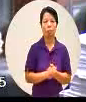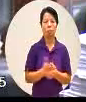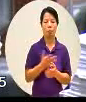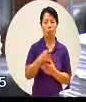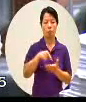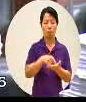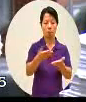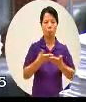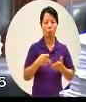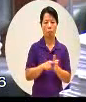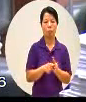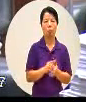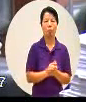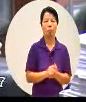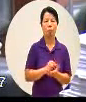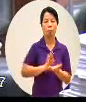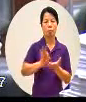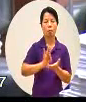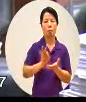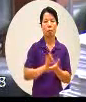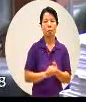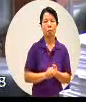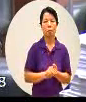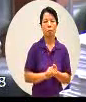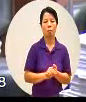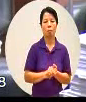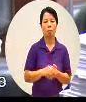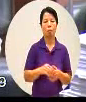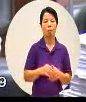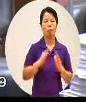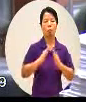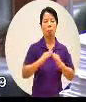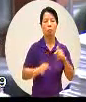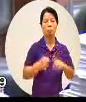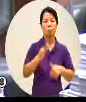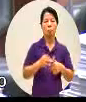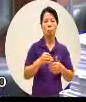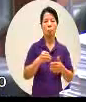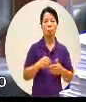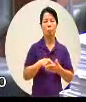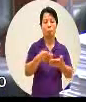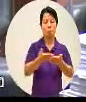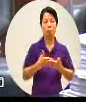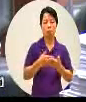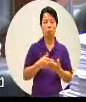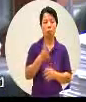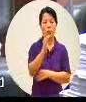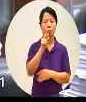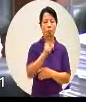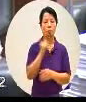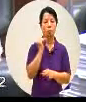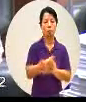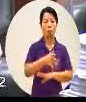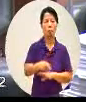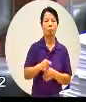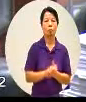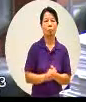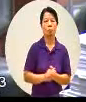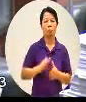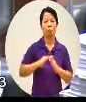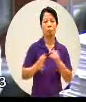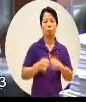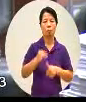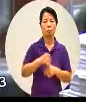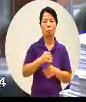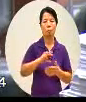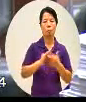来赶征收的时阵，爱用咱的市价征收嘛。 这跟政府通过，结果呢，咱的市价规定，